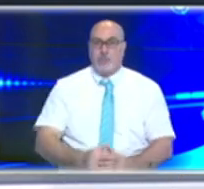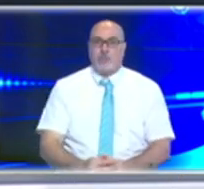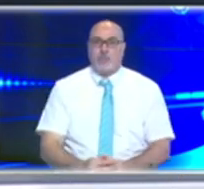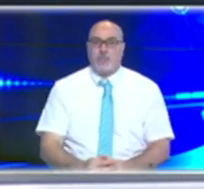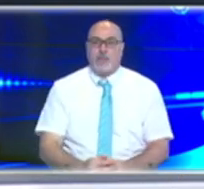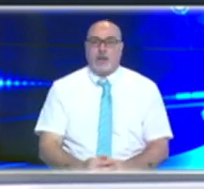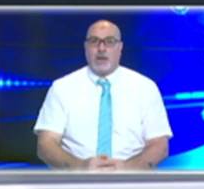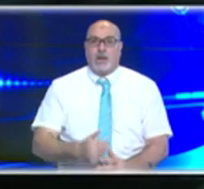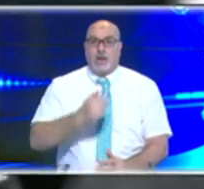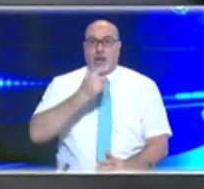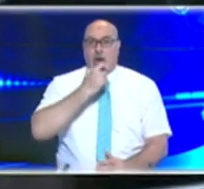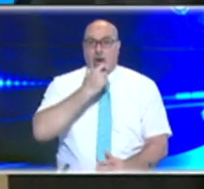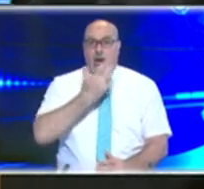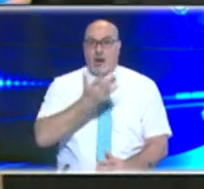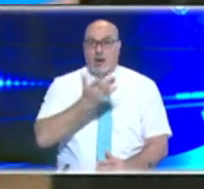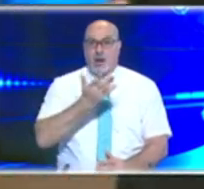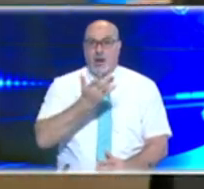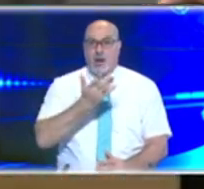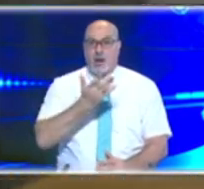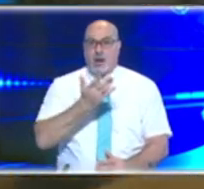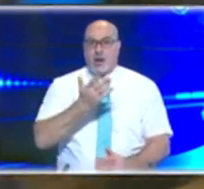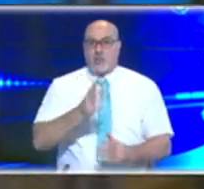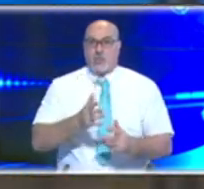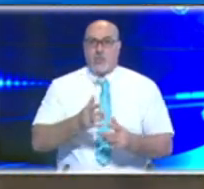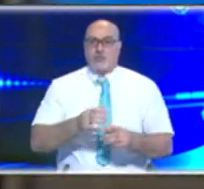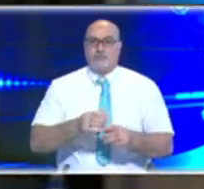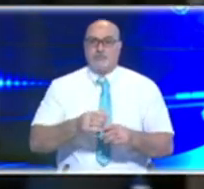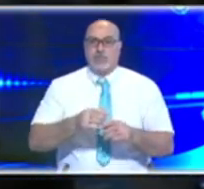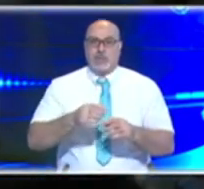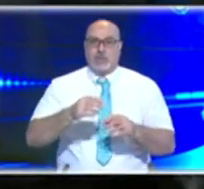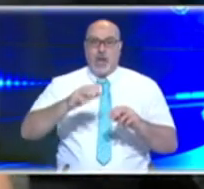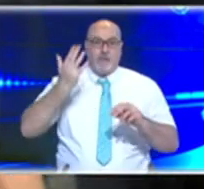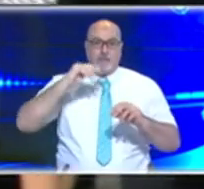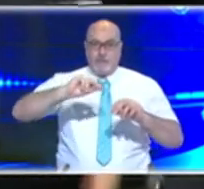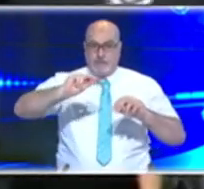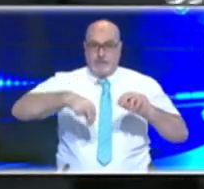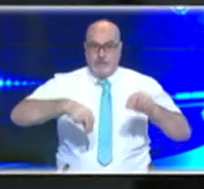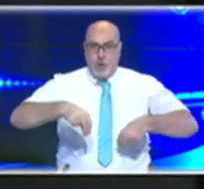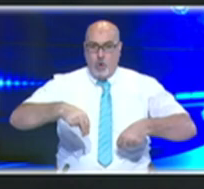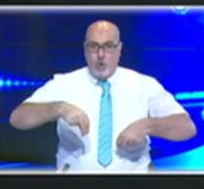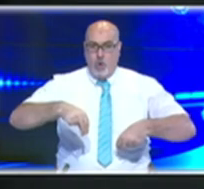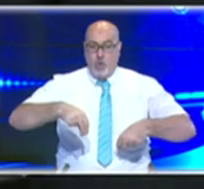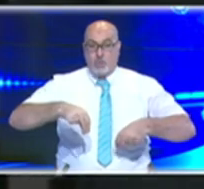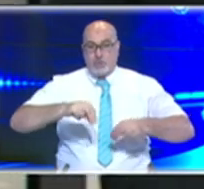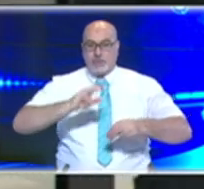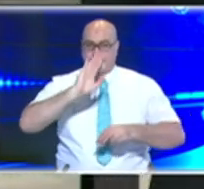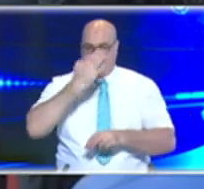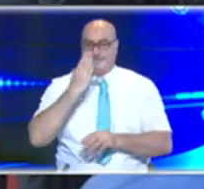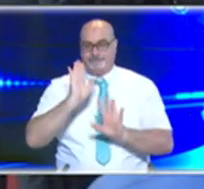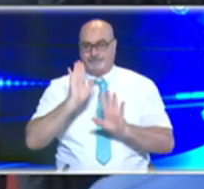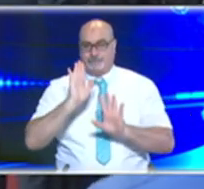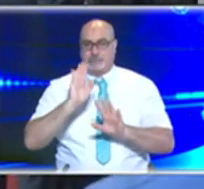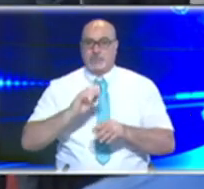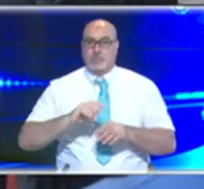أكدت المملكة المتحدة عزمها التراجع عن التزامات تعهدت بها في بنود اتفاق البريكسيت،